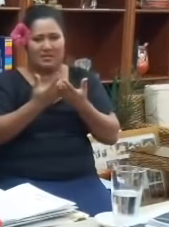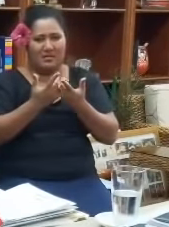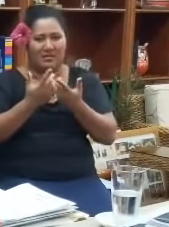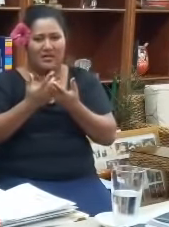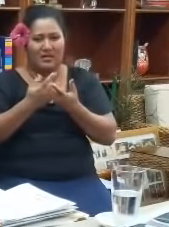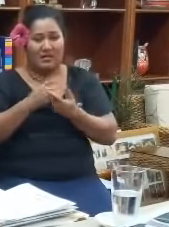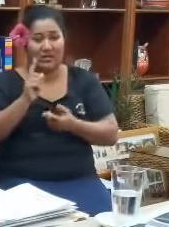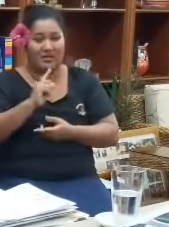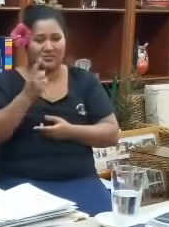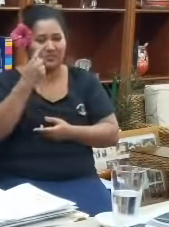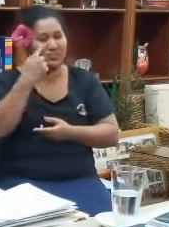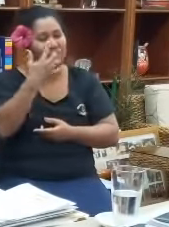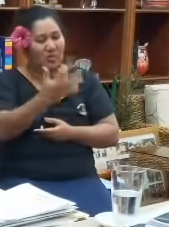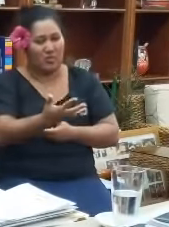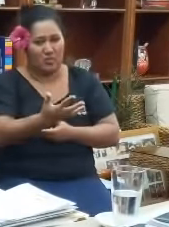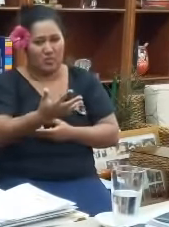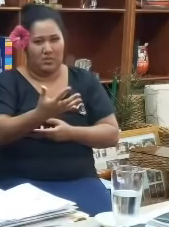ya tangi ya lo salot.